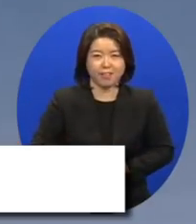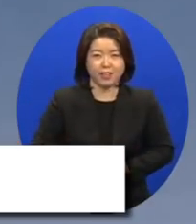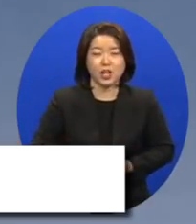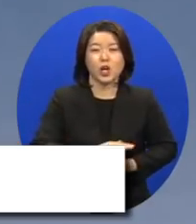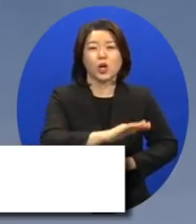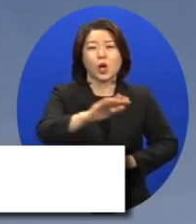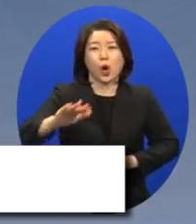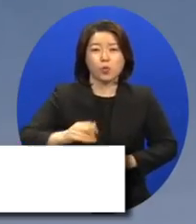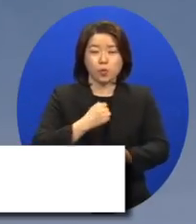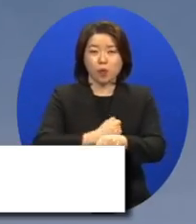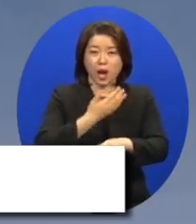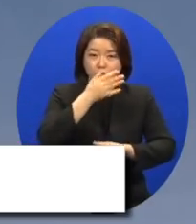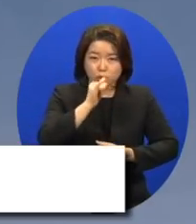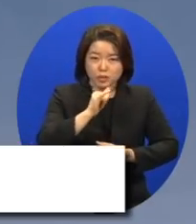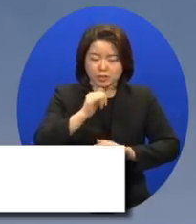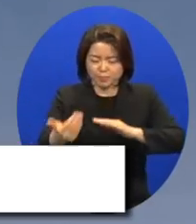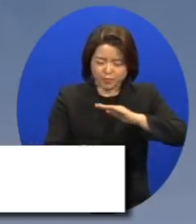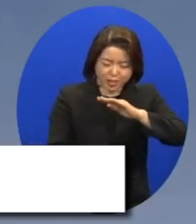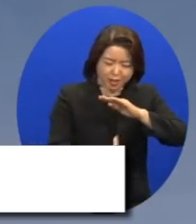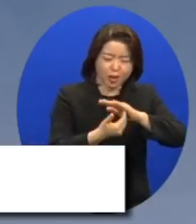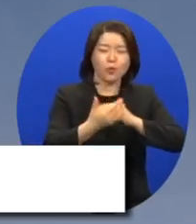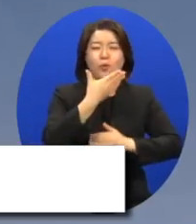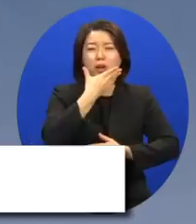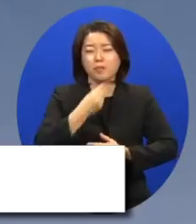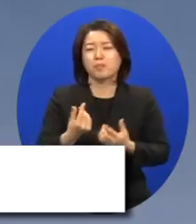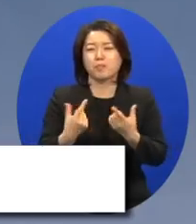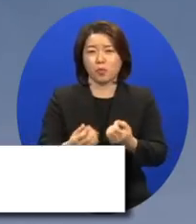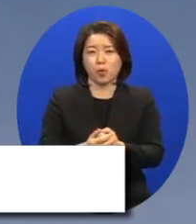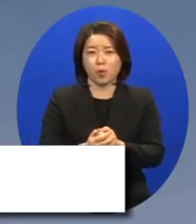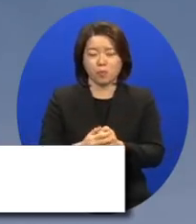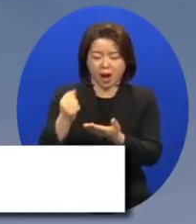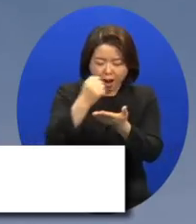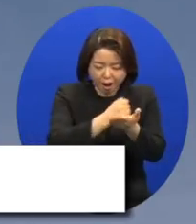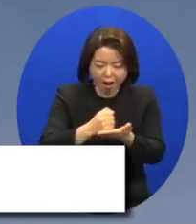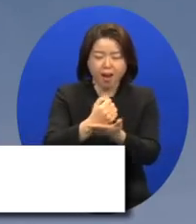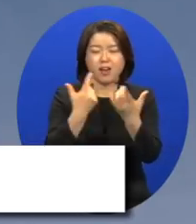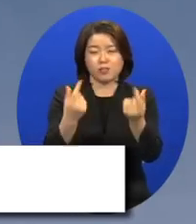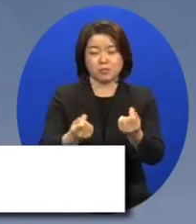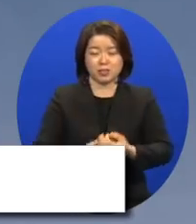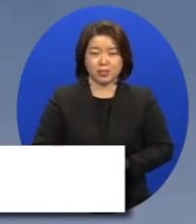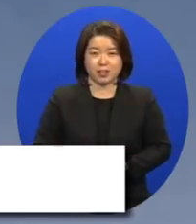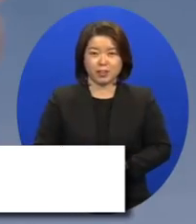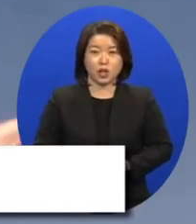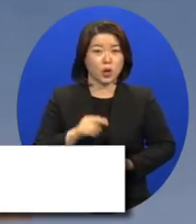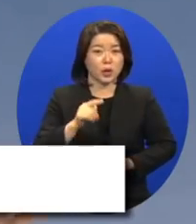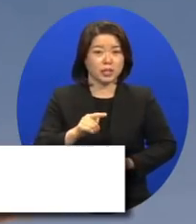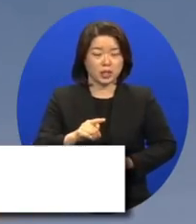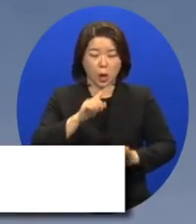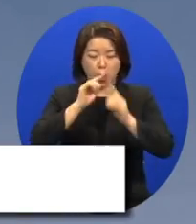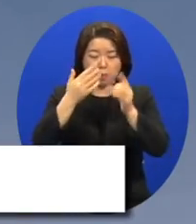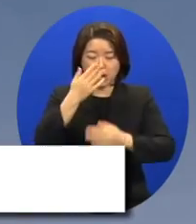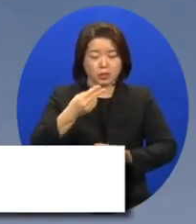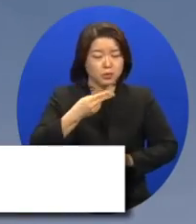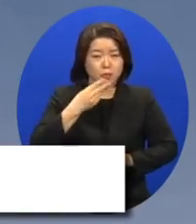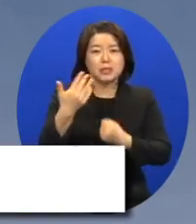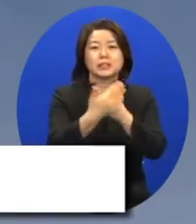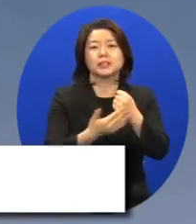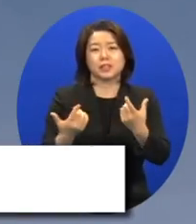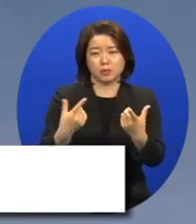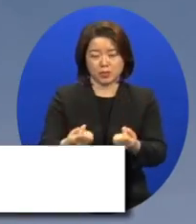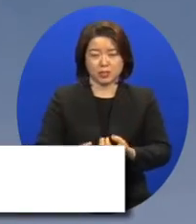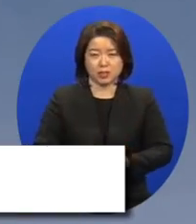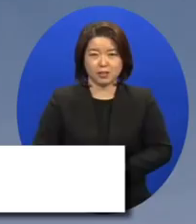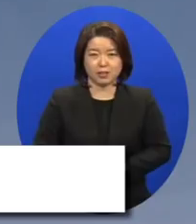우리가 할 수 있는 최고의 복입니다 행운 입니다 정말 이건 말할 수 없는 은혜 입니다